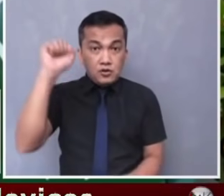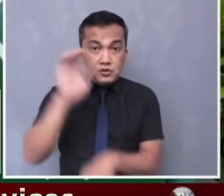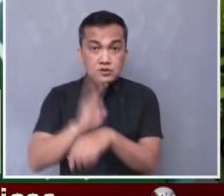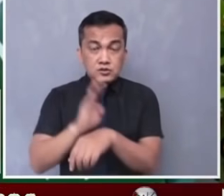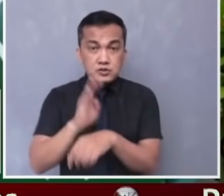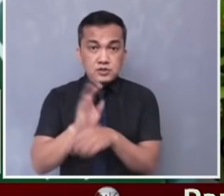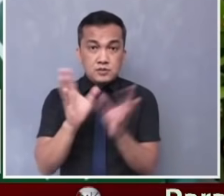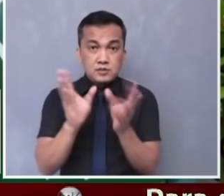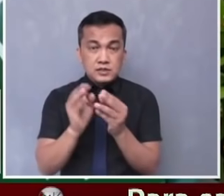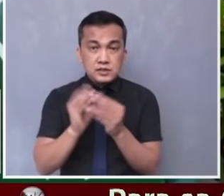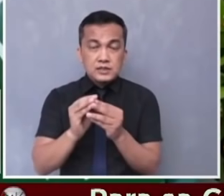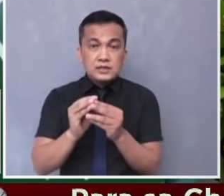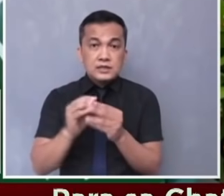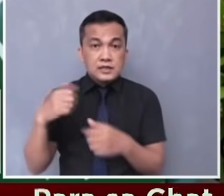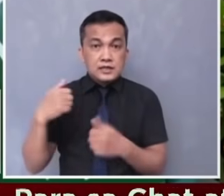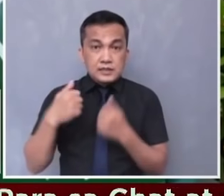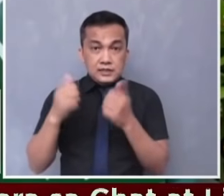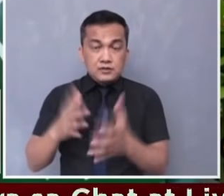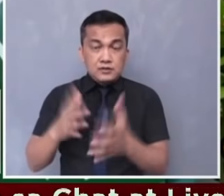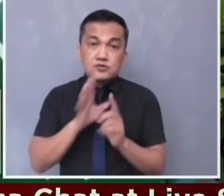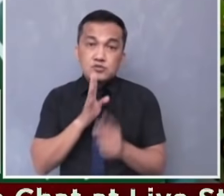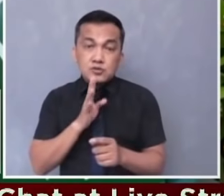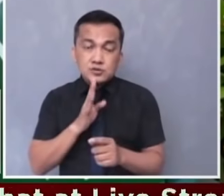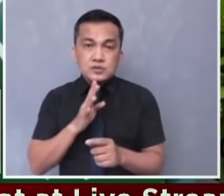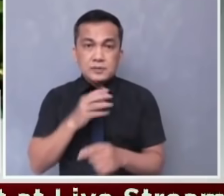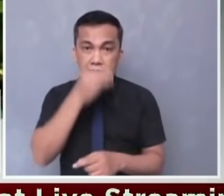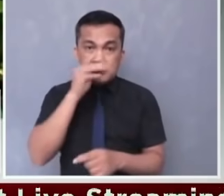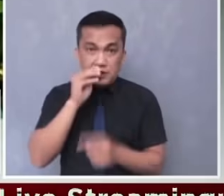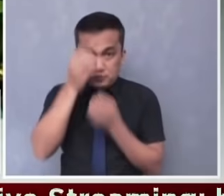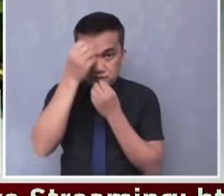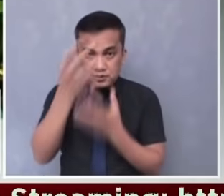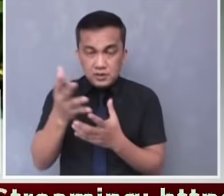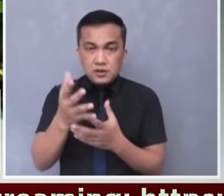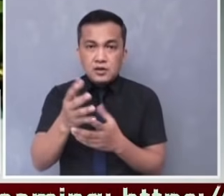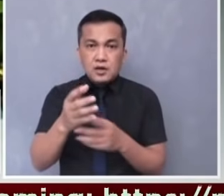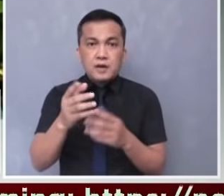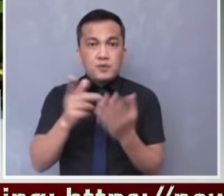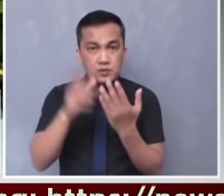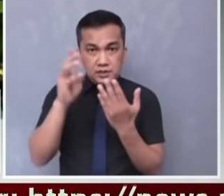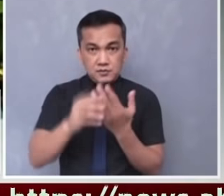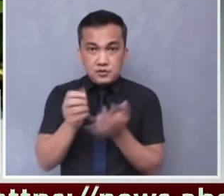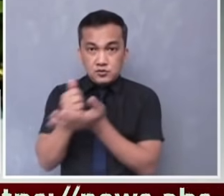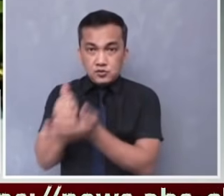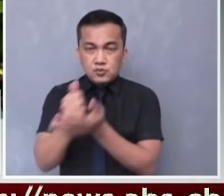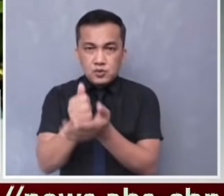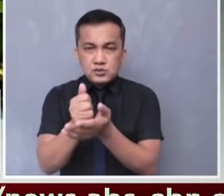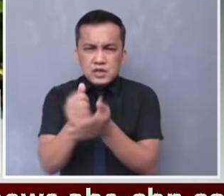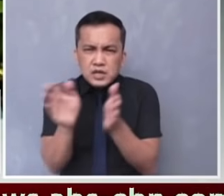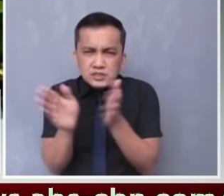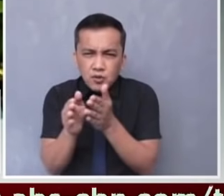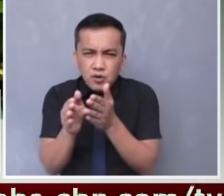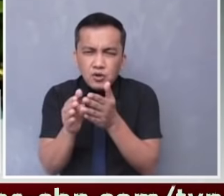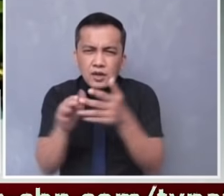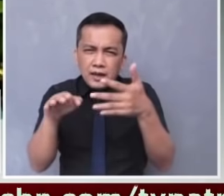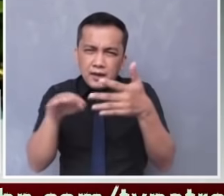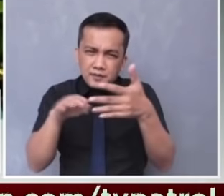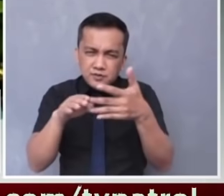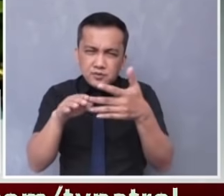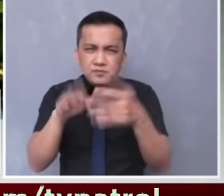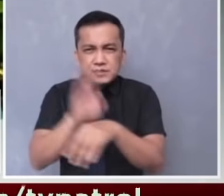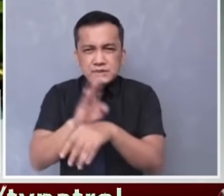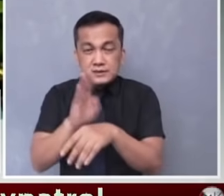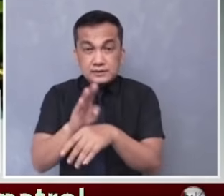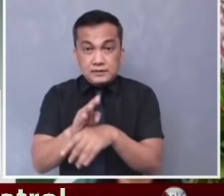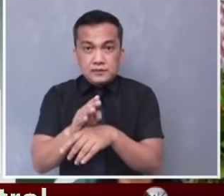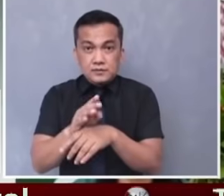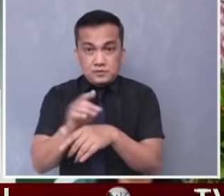Candidatos, ikinento rin ni Pacquiao ang plataforma niyang tulungan talaga ang mga nasa micro, small and medium enterprises oras na maging